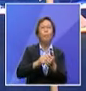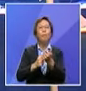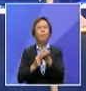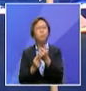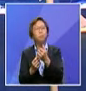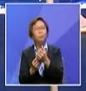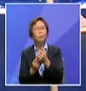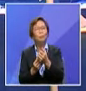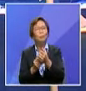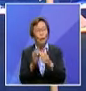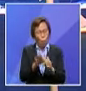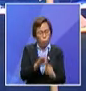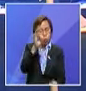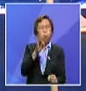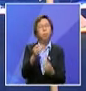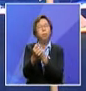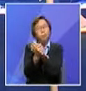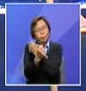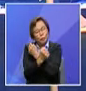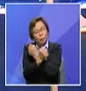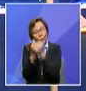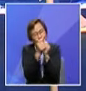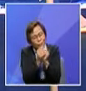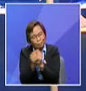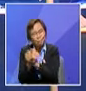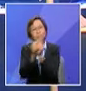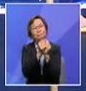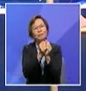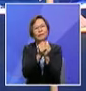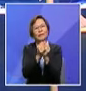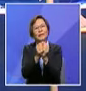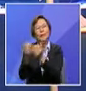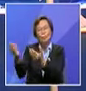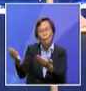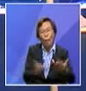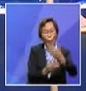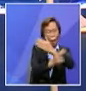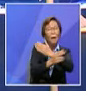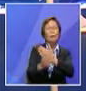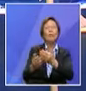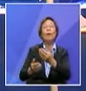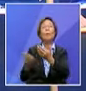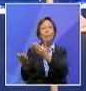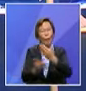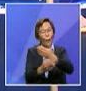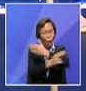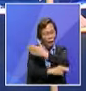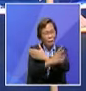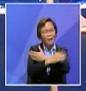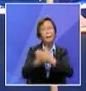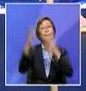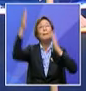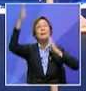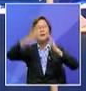menyuntik semangat kecintaan untuk bersama-sama membawa negeri dan negara keluar daripada